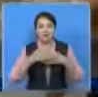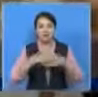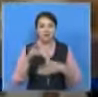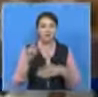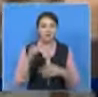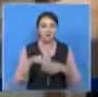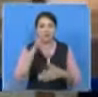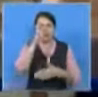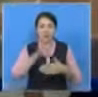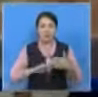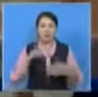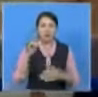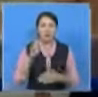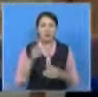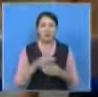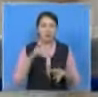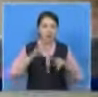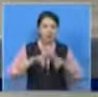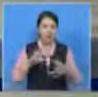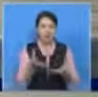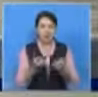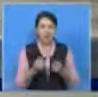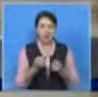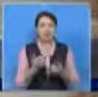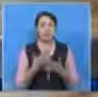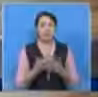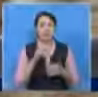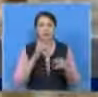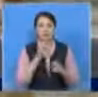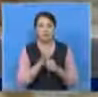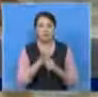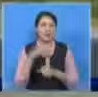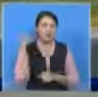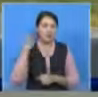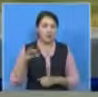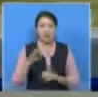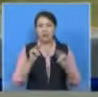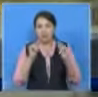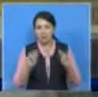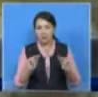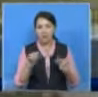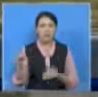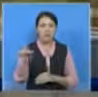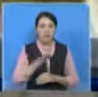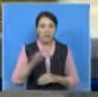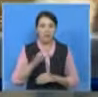158-і айыппұл төлесе, 203-і қамауға алынды. Бұл бағыттағы жұмыстар бойынша Ақтөбе облысының әділет департаменті